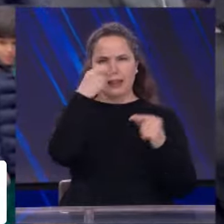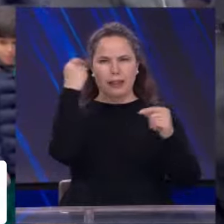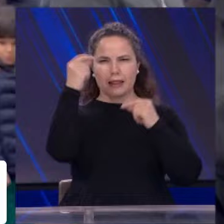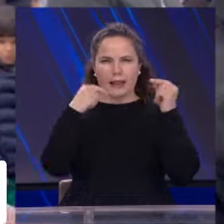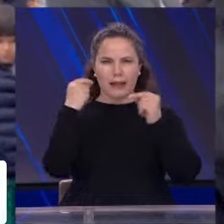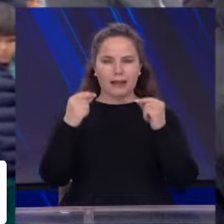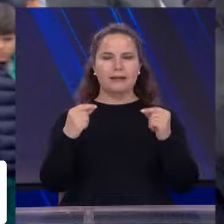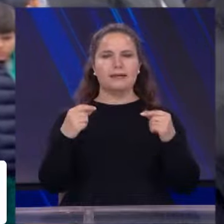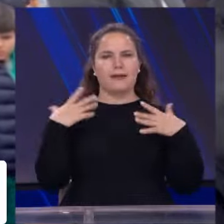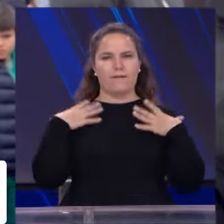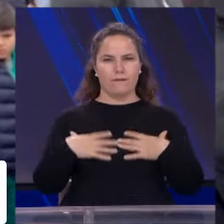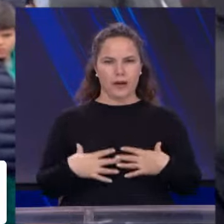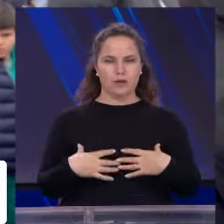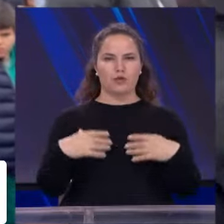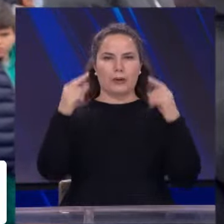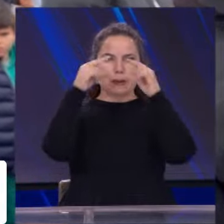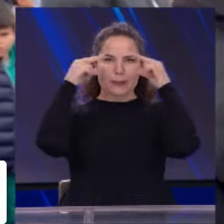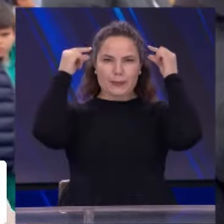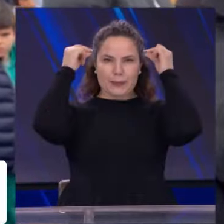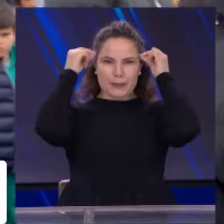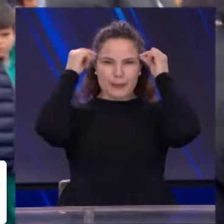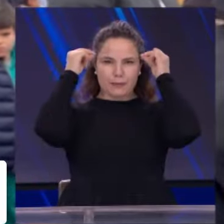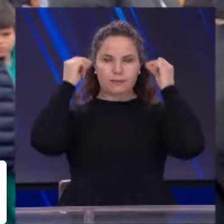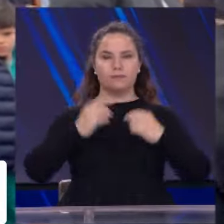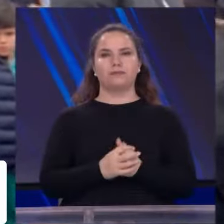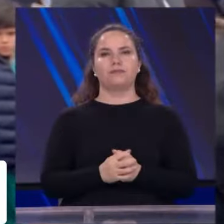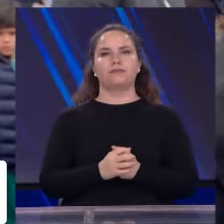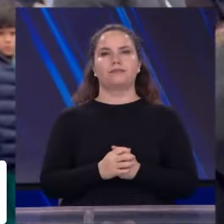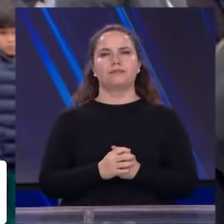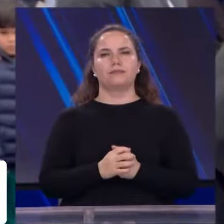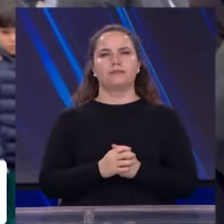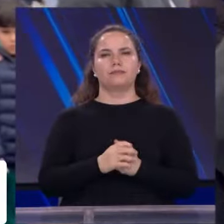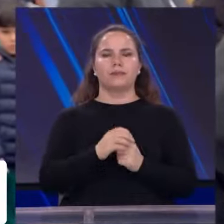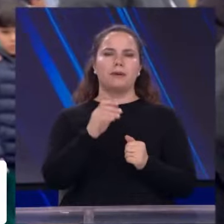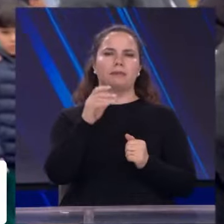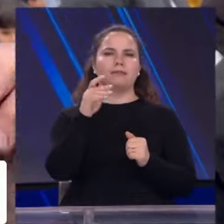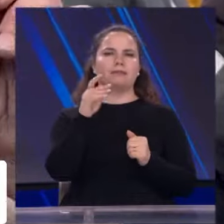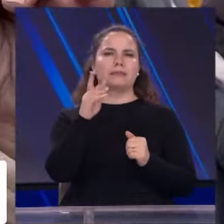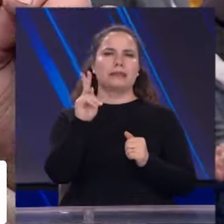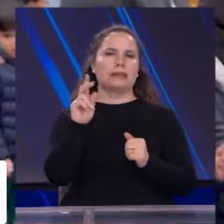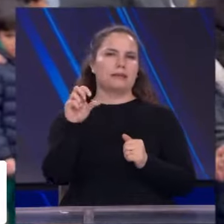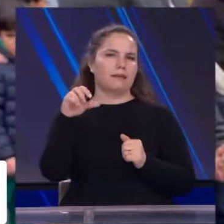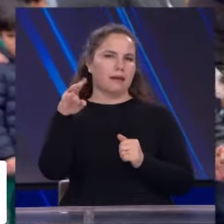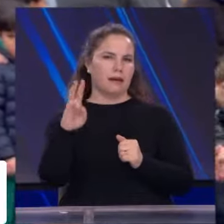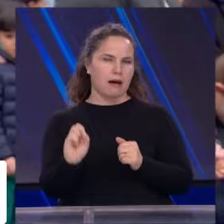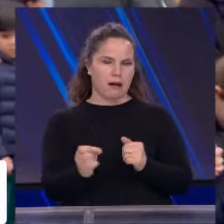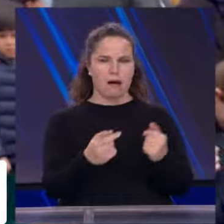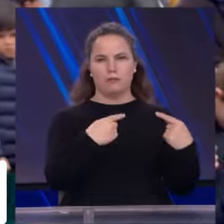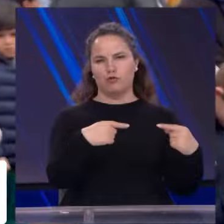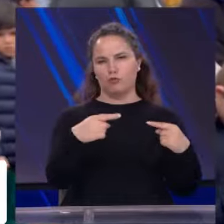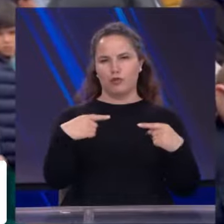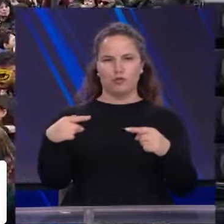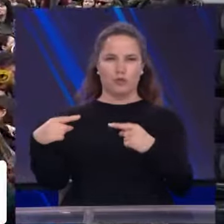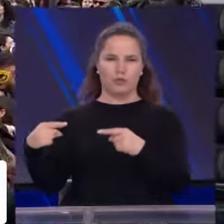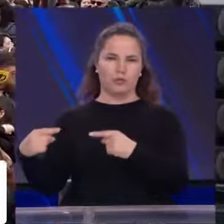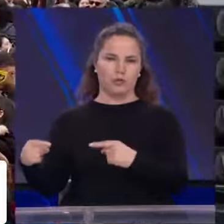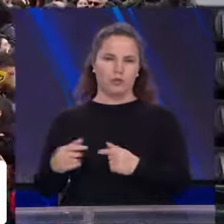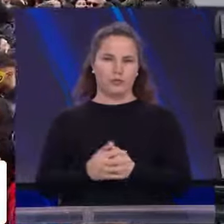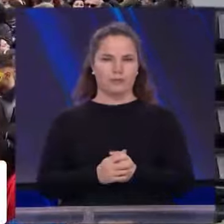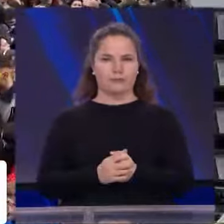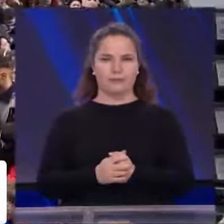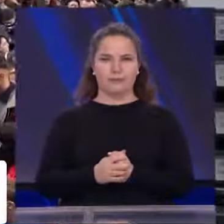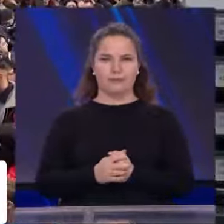vjen një kësoj një pikë, 30 vjetë në alon po abrek, kjo sistem demokratik.